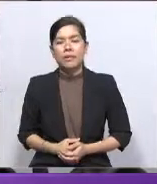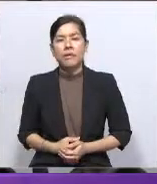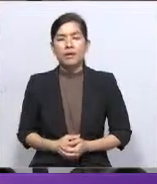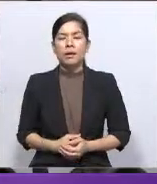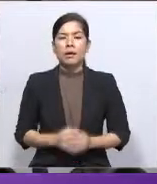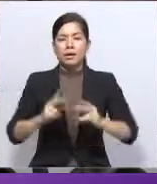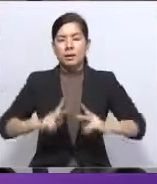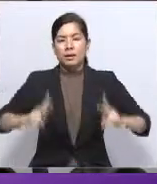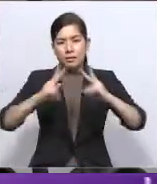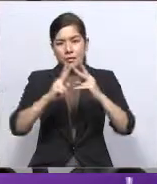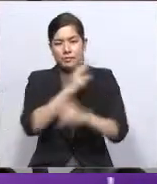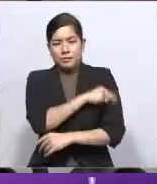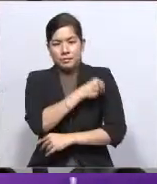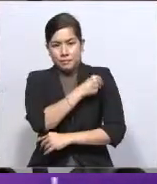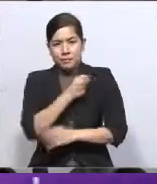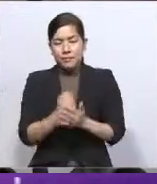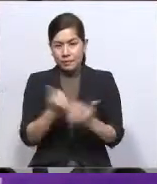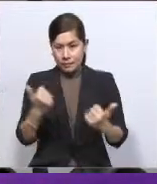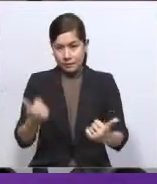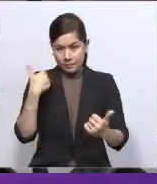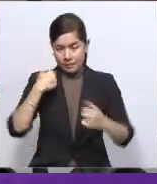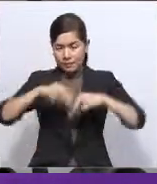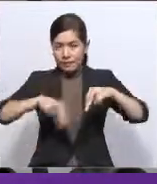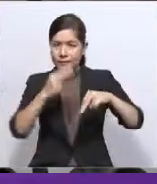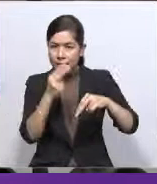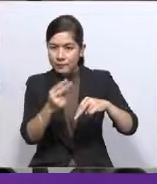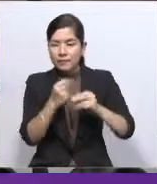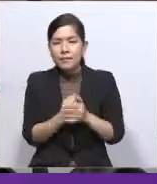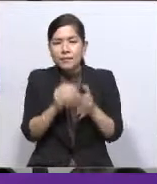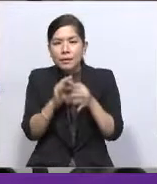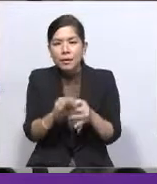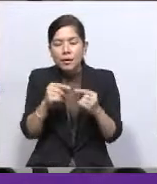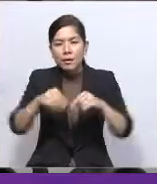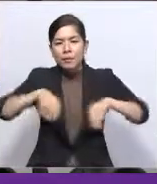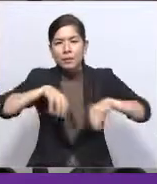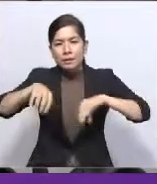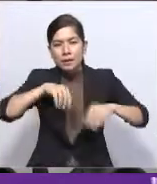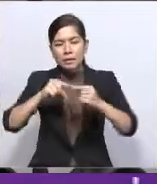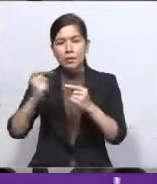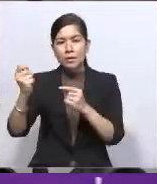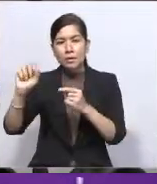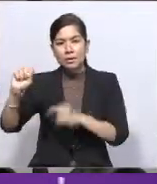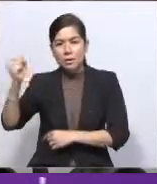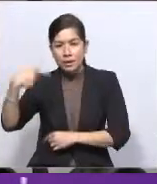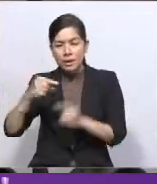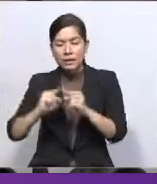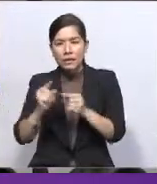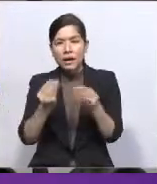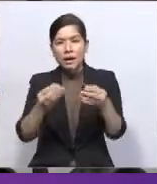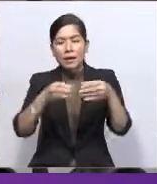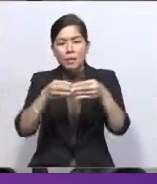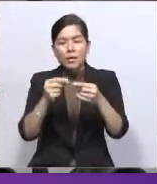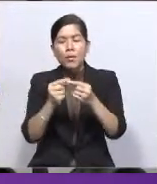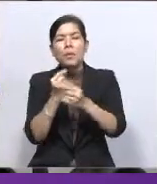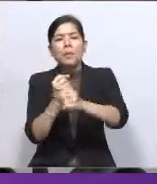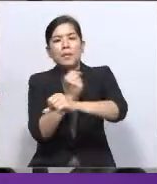ขณะที่กระทรวงสาธารณสุขนะคะก็ได้มีการลงพื้นที่เพื่อตรวจการจัดสวัสดิการให้กับแรงงานต่างด้าวรวมถึงมีการต